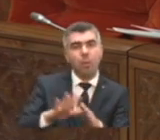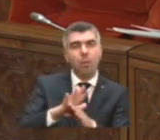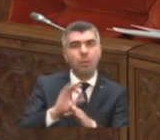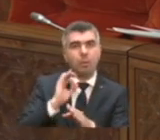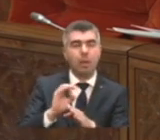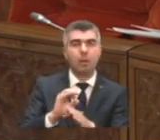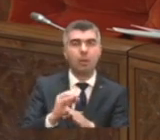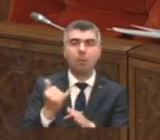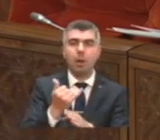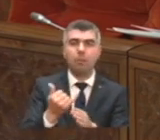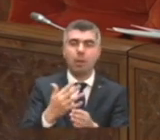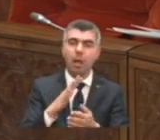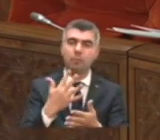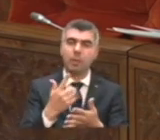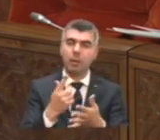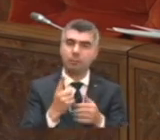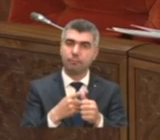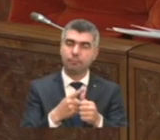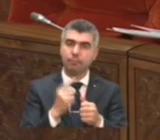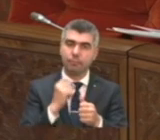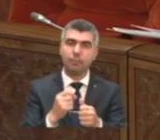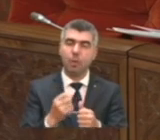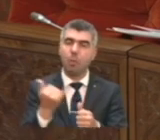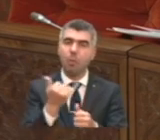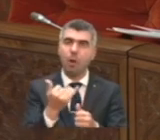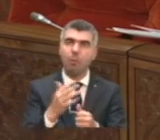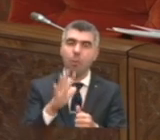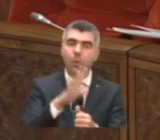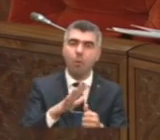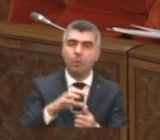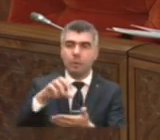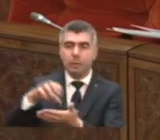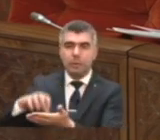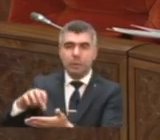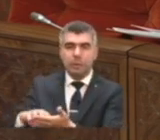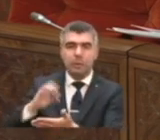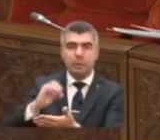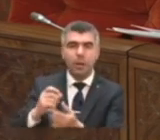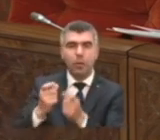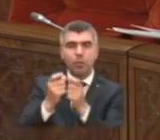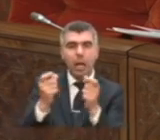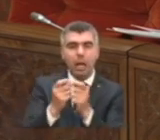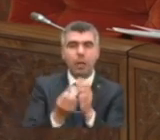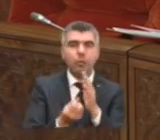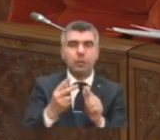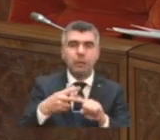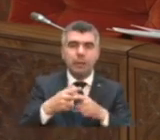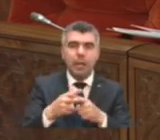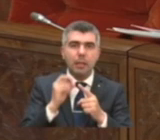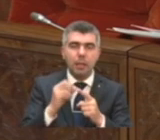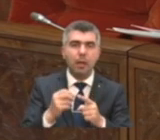تنبني على 5 محاور. المحور الأول هو إقامة شبكة مندمجة للمناطق اللوجستيكية، ثانيا ترشيد وتكتيف أروجة